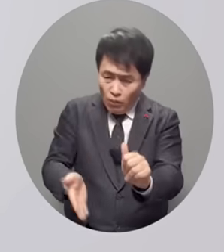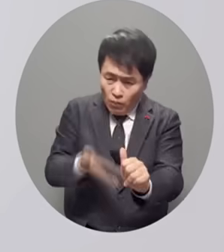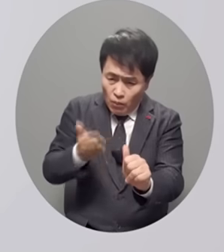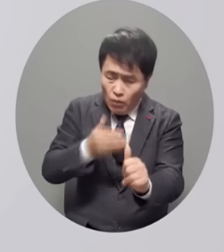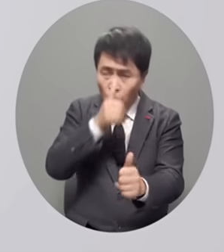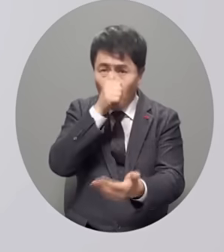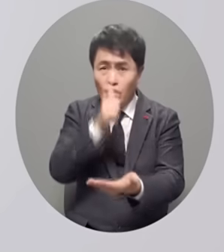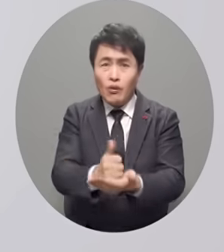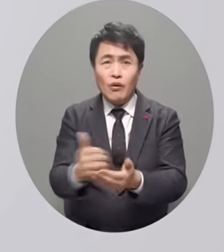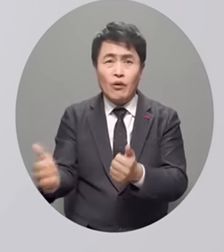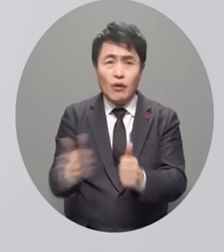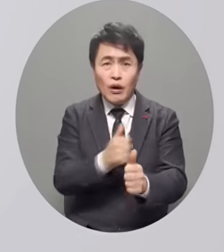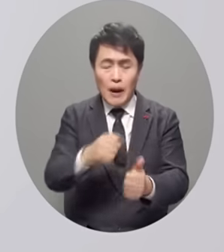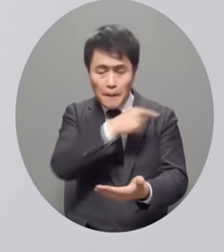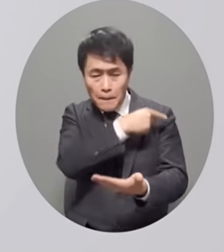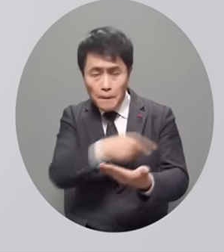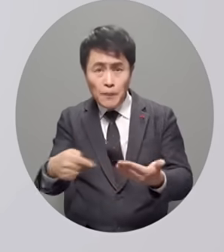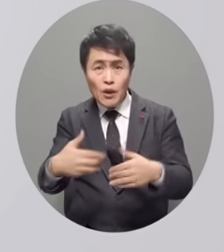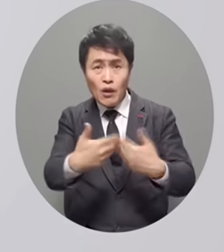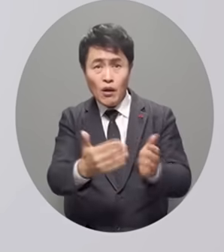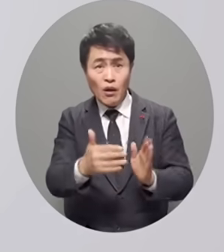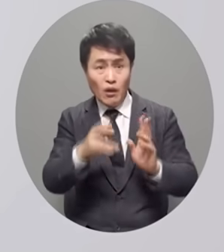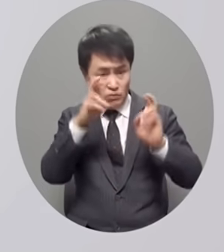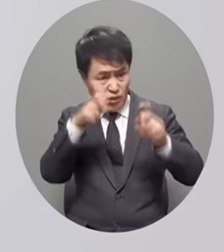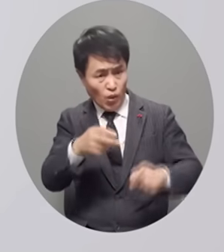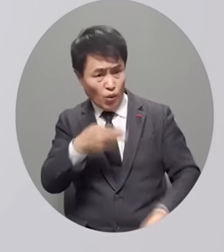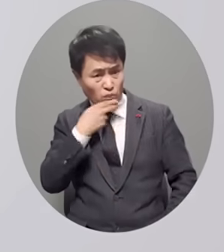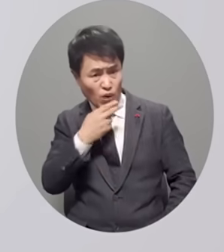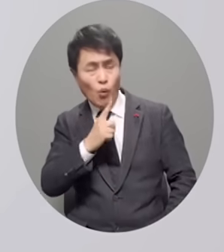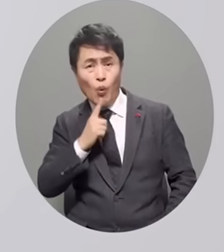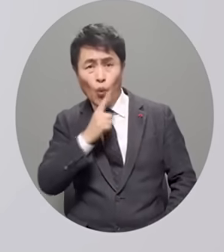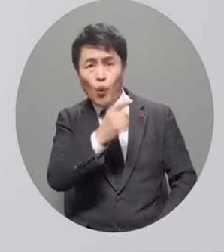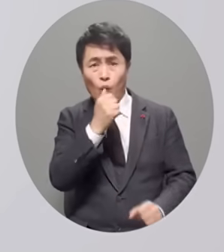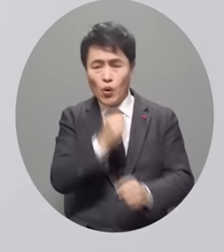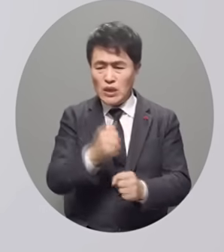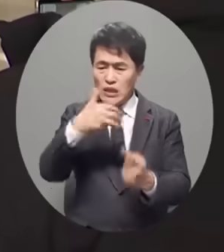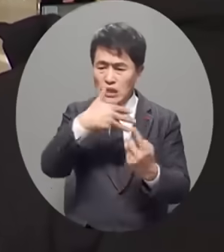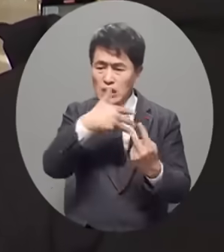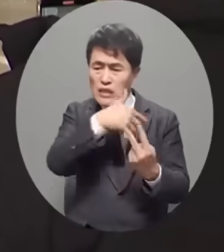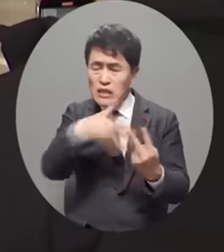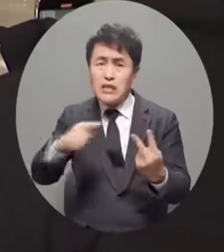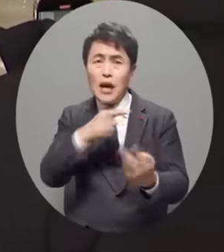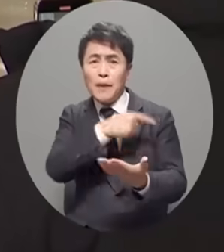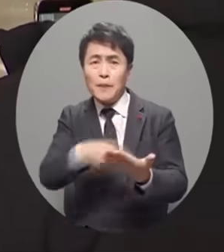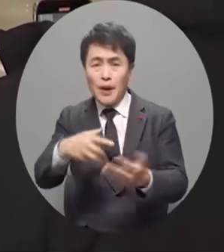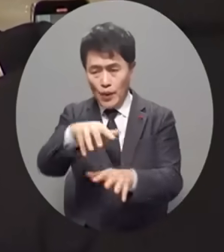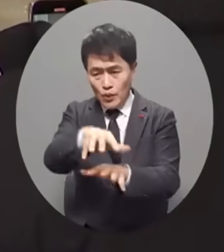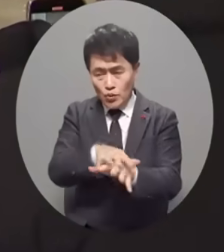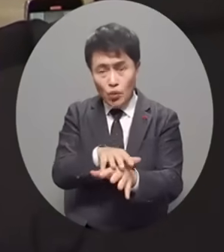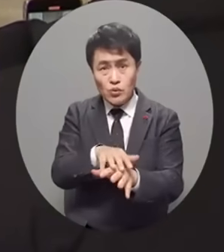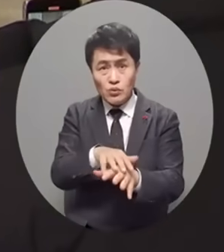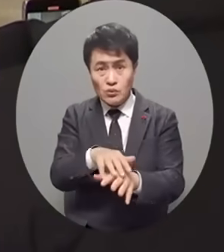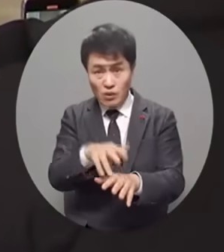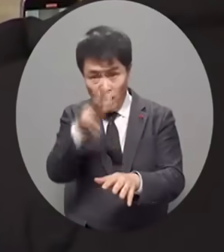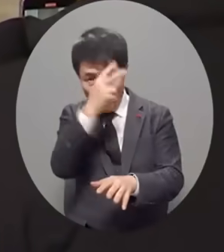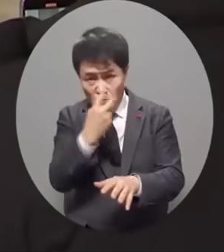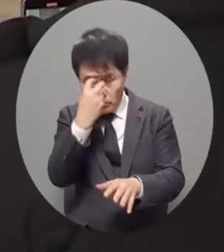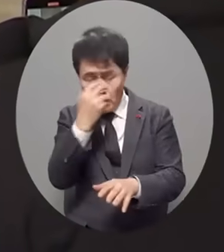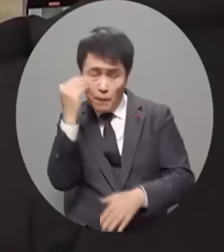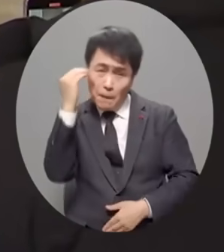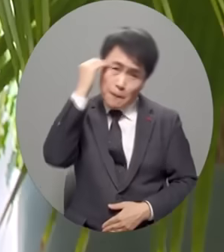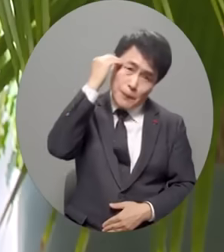저질렀고 피해자들을 무고죄로 고소하는 등 심각한 2차 피해와 함께 조직적으로 수사를 방해했다고